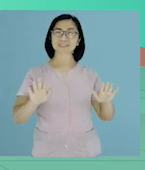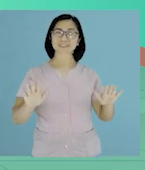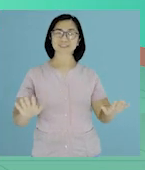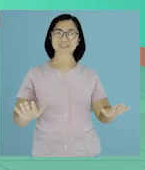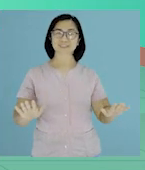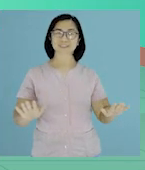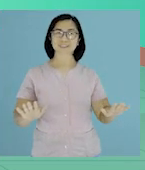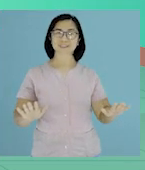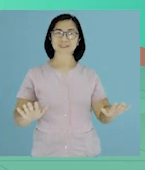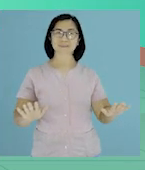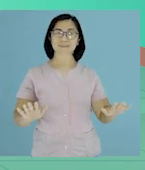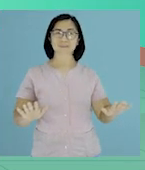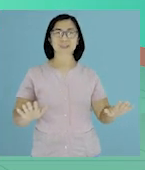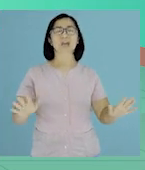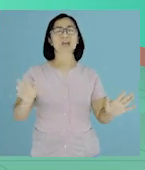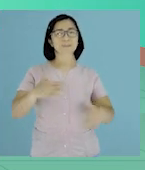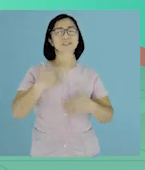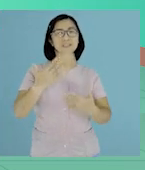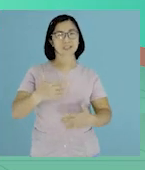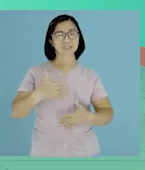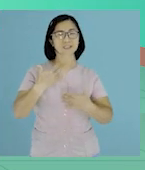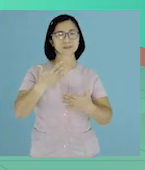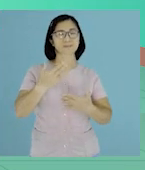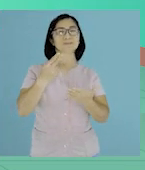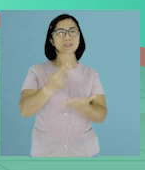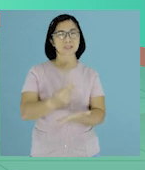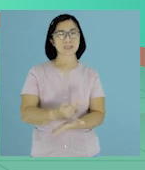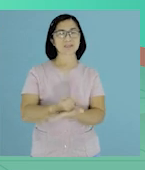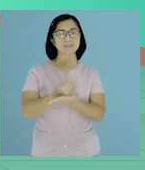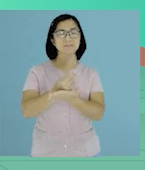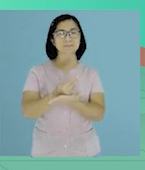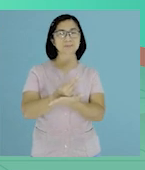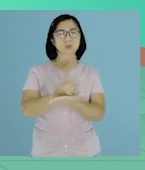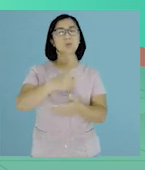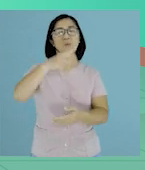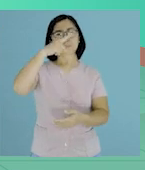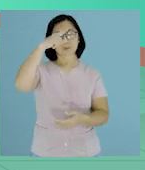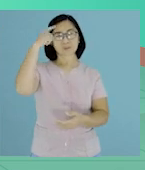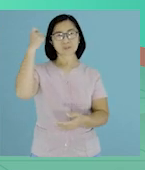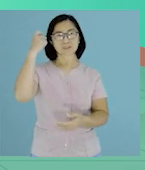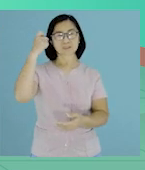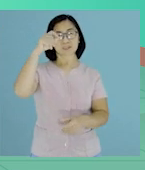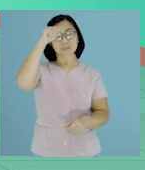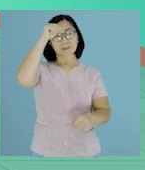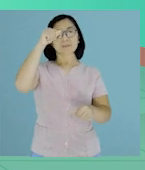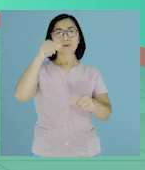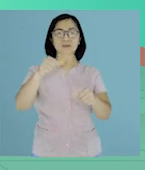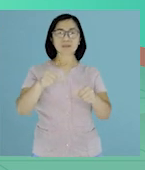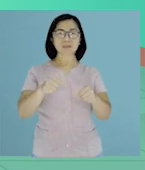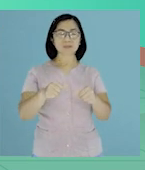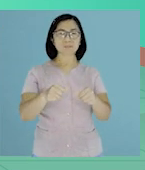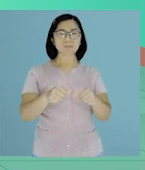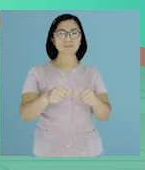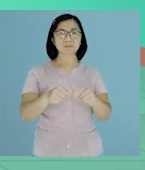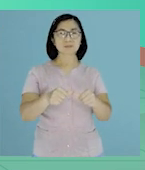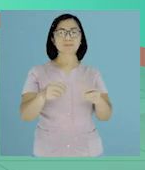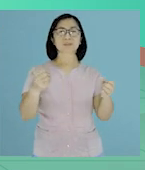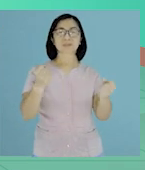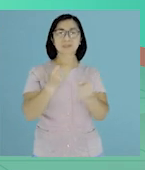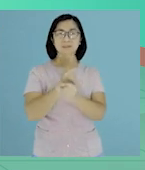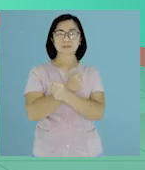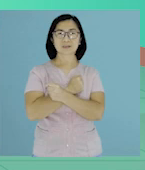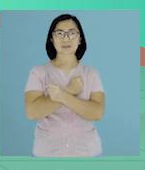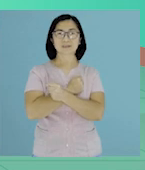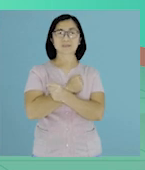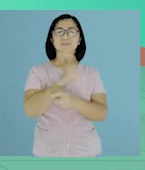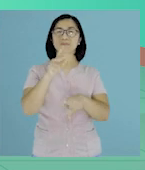Mga bata, walang kasing sarap talaga ang pagtulong. Dahil, tandaan ninyo, ang pagmamahal